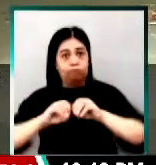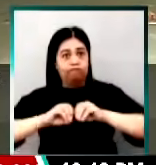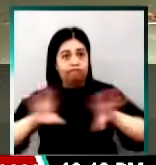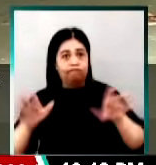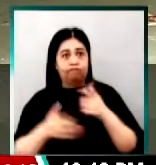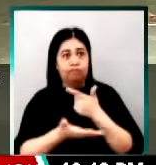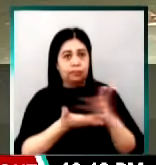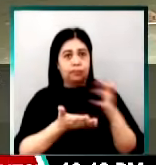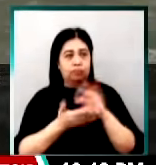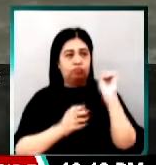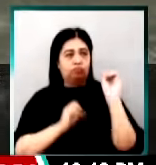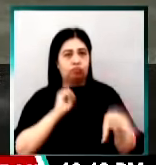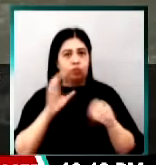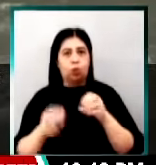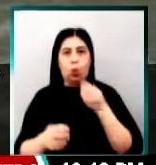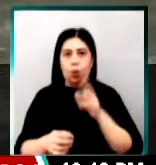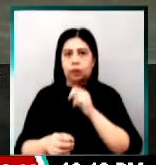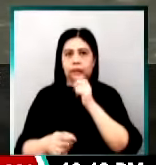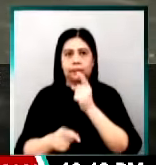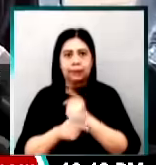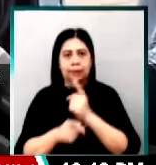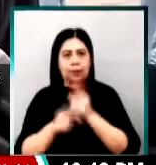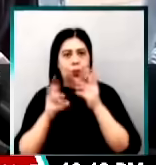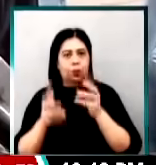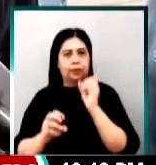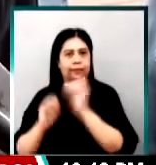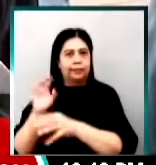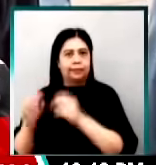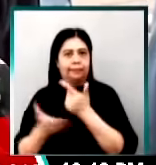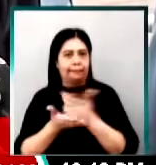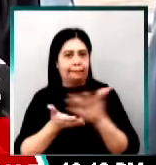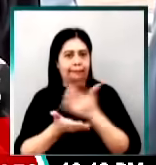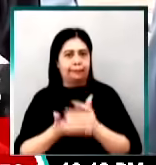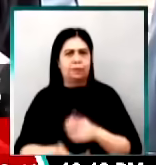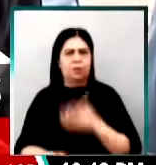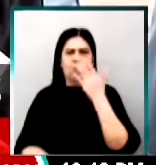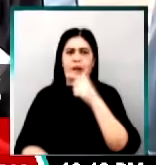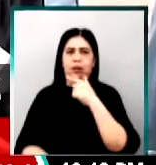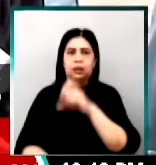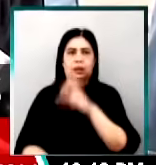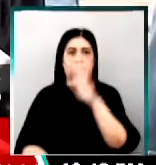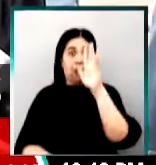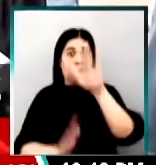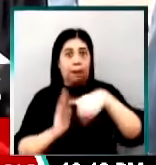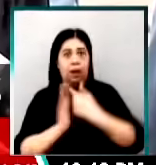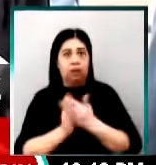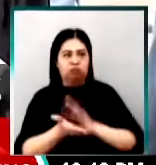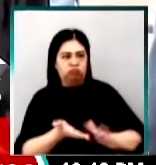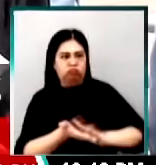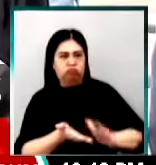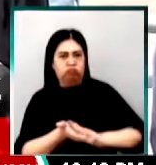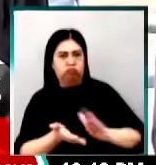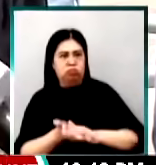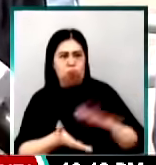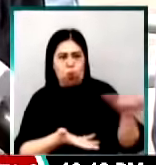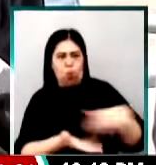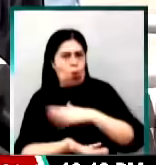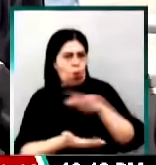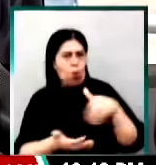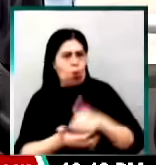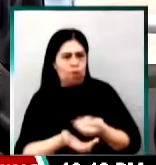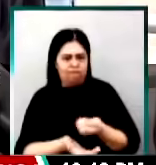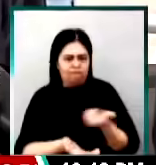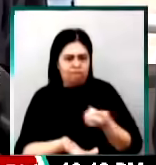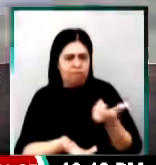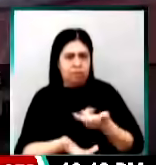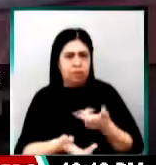nagtatapon ng wasto ng kanilang basura. Paglinisi kaya ka tala 5 oras ng kanal, kunin mo lahat yan, tanggalin mo sa kanal para